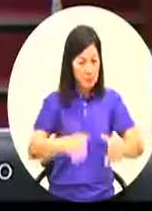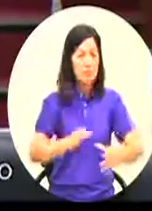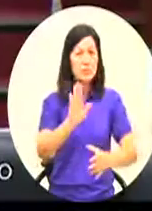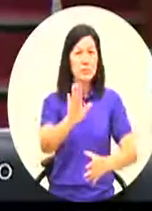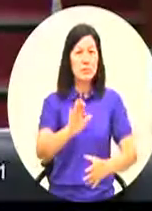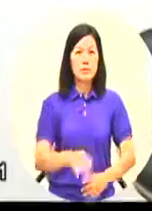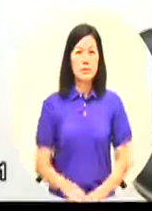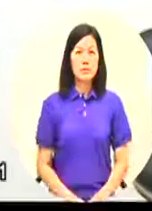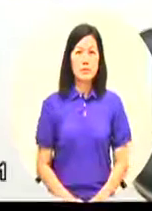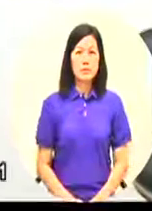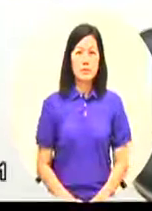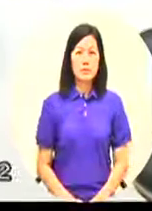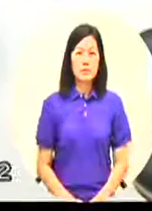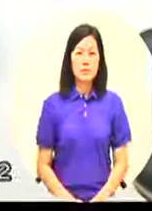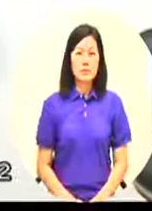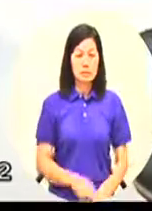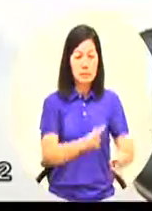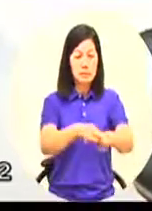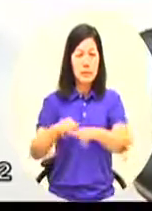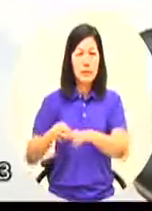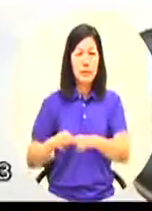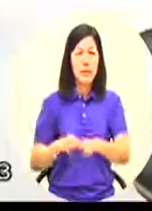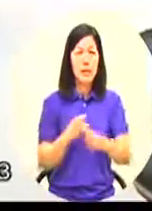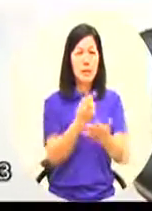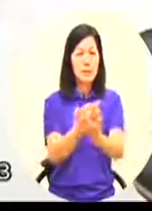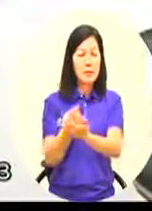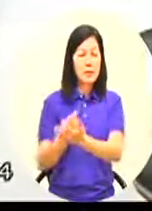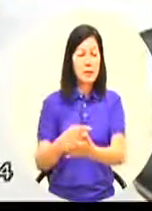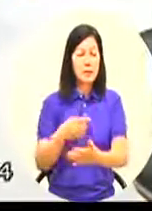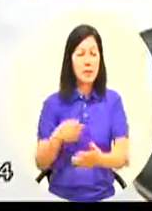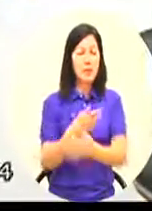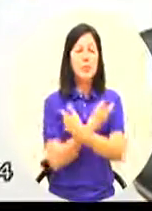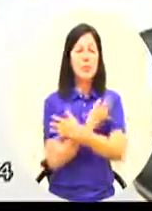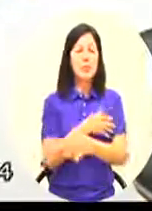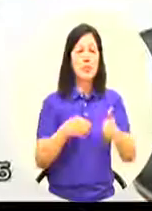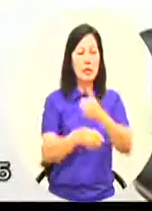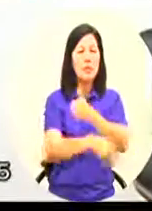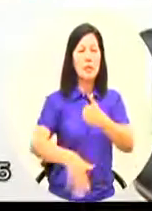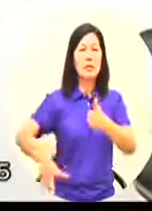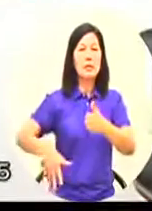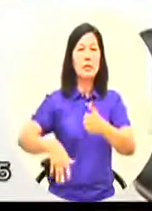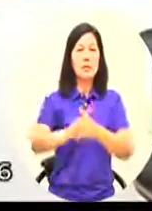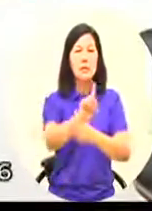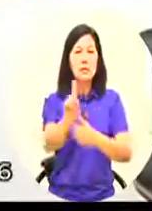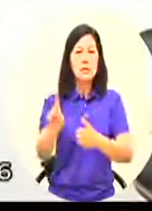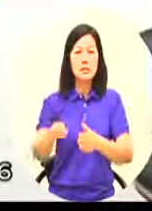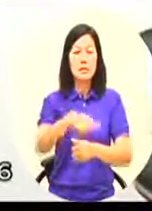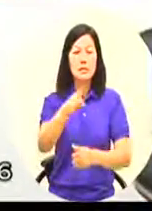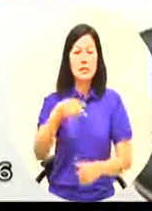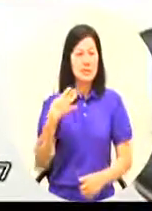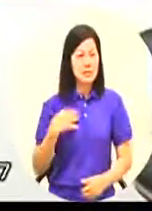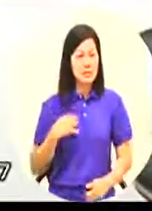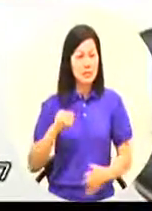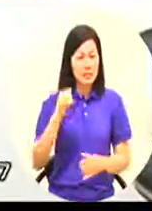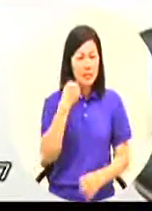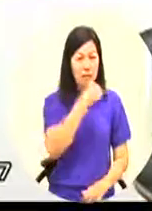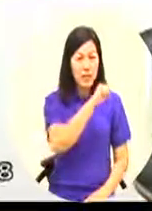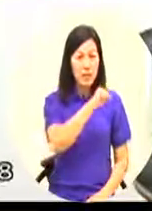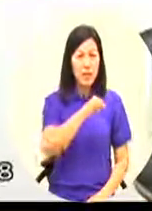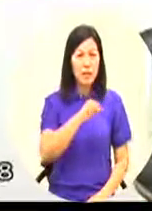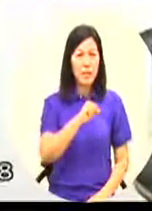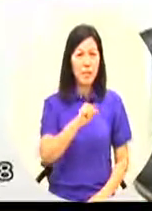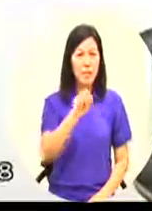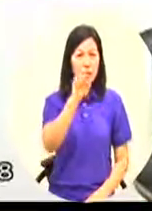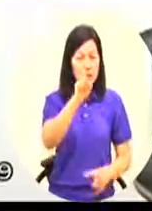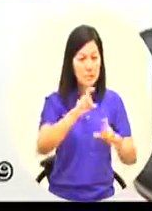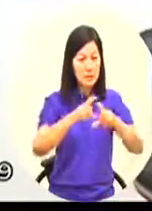我想在座所有的这个我想不管各部门都知道，台湾有所谓的十大嫌恶